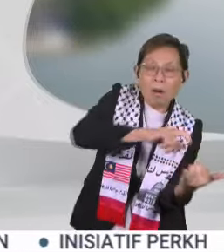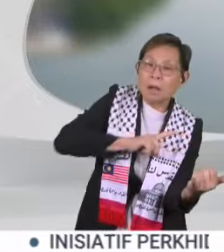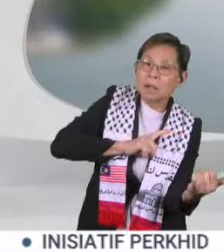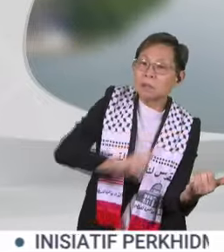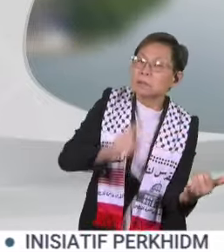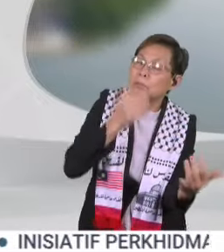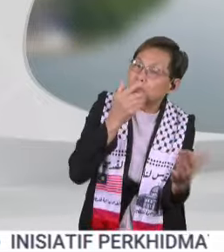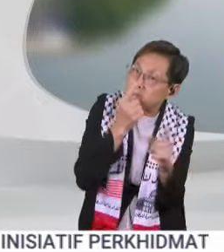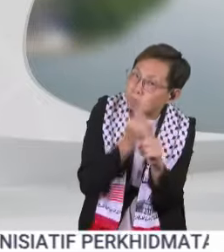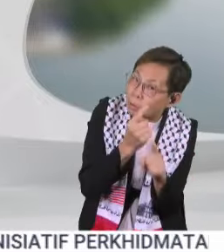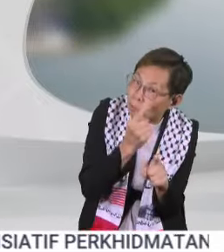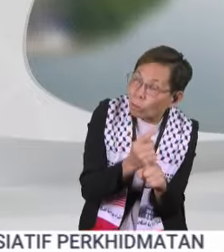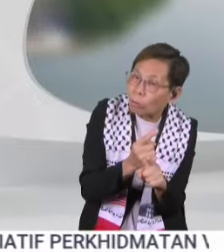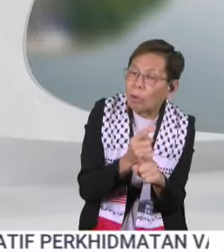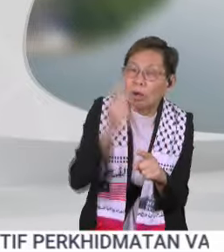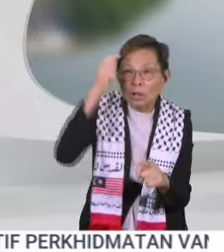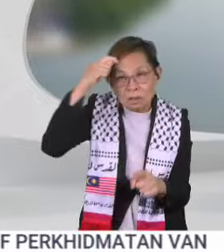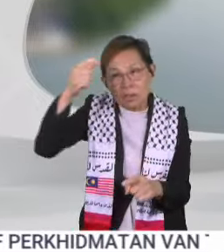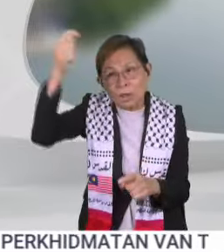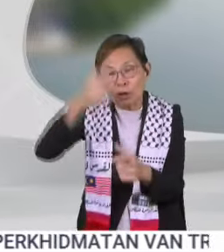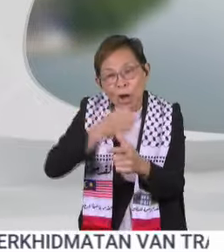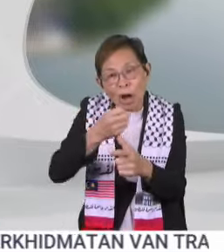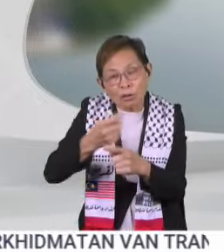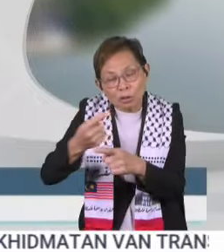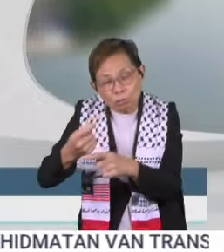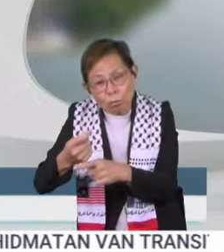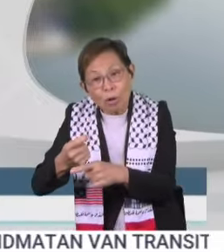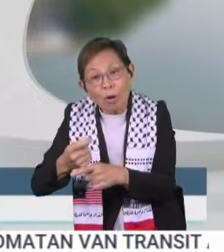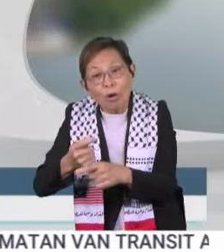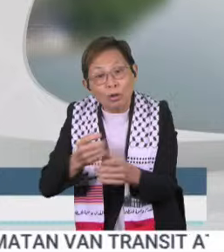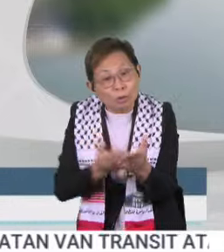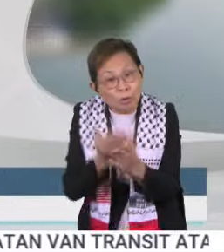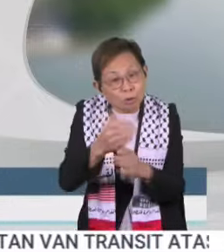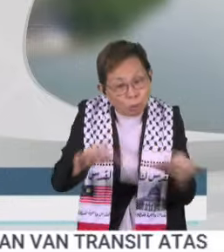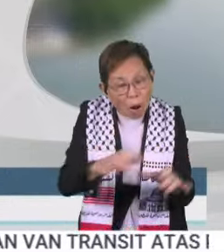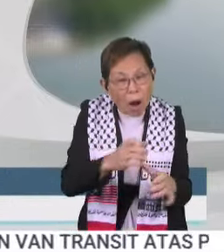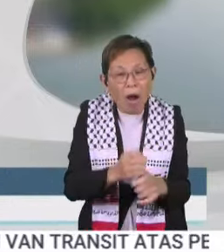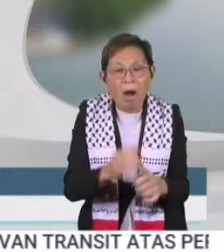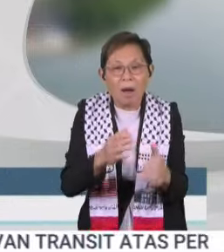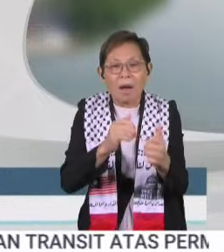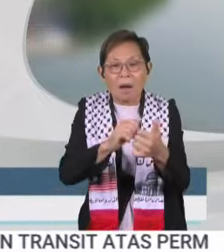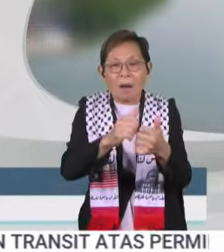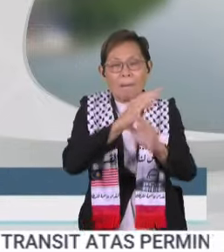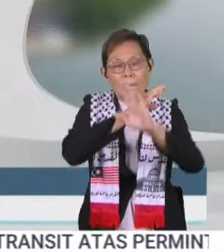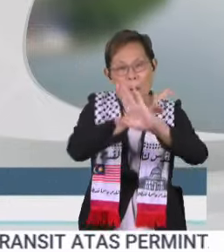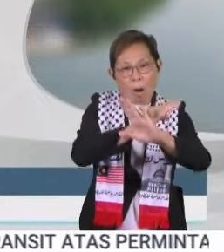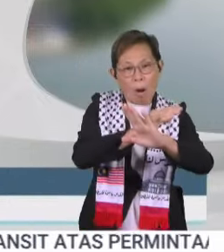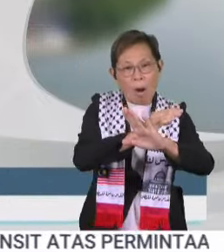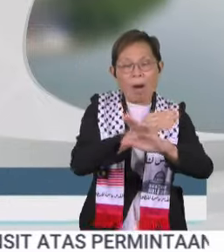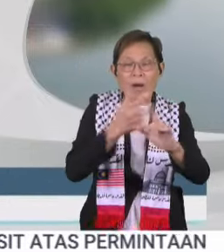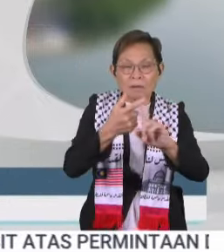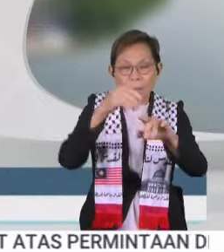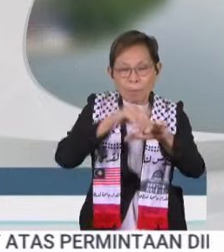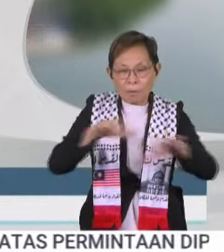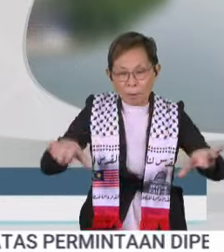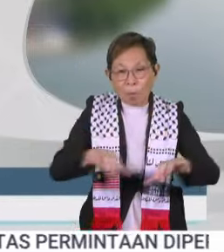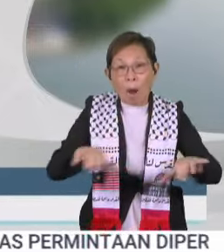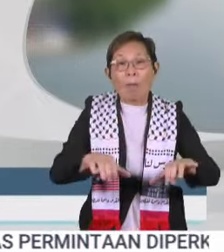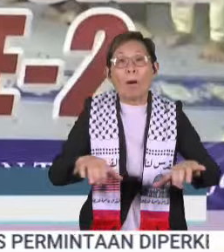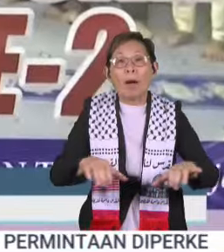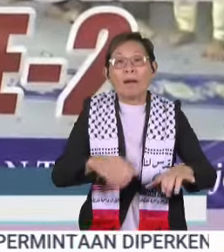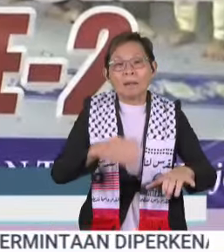dengan betul secara teori mahupun praktikal sekaligus membendung daripada melakukan perkara-perkara yang